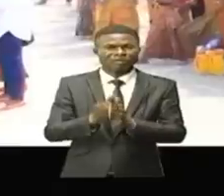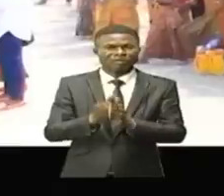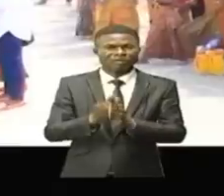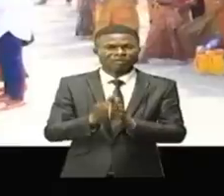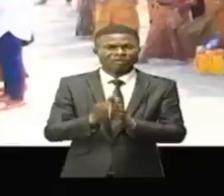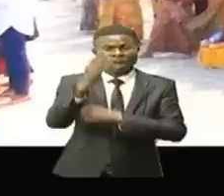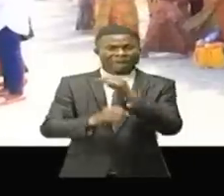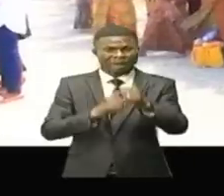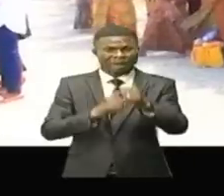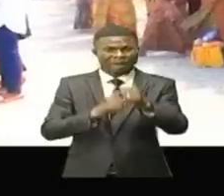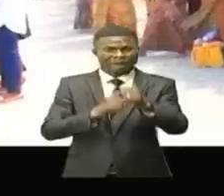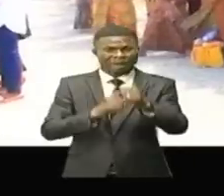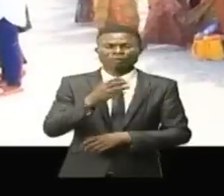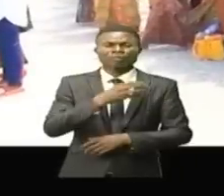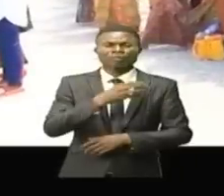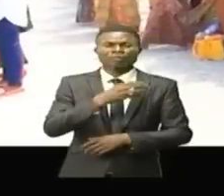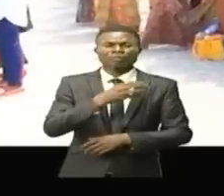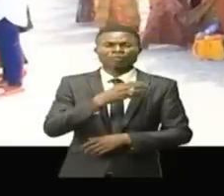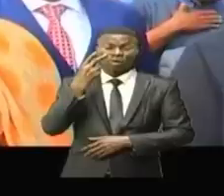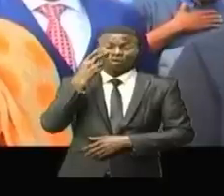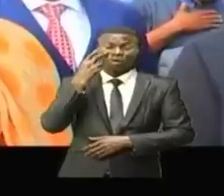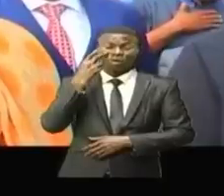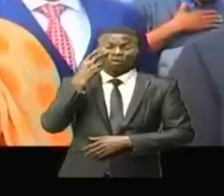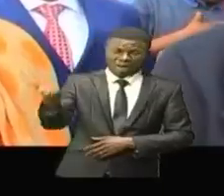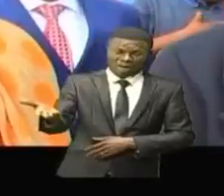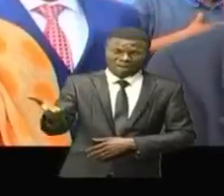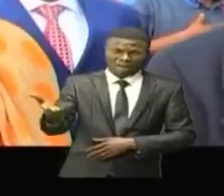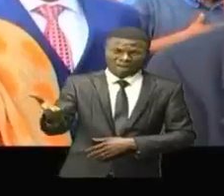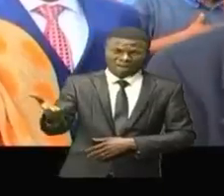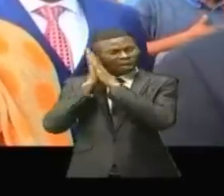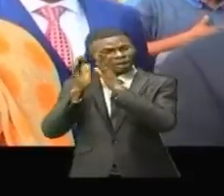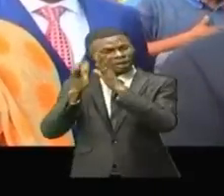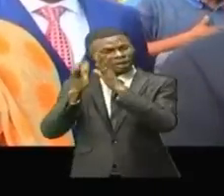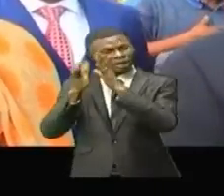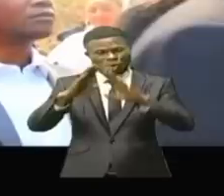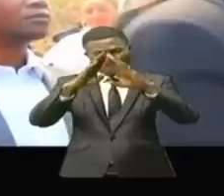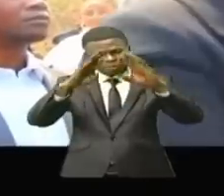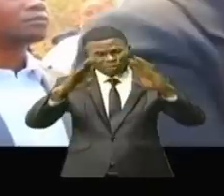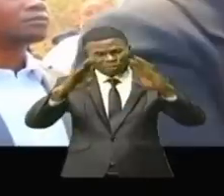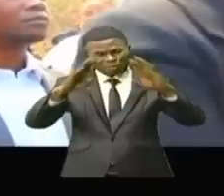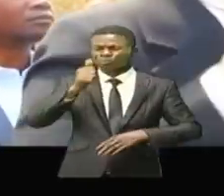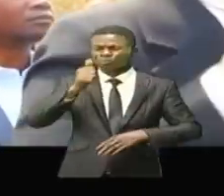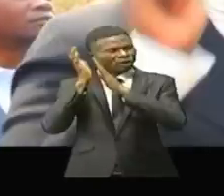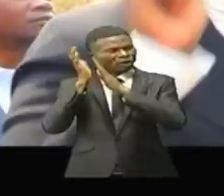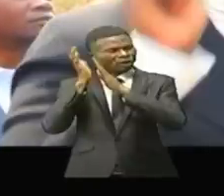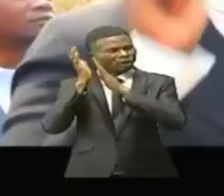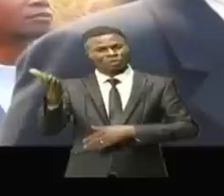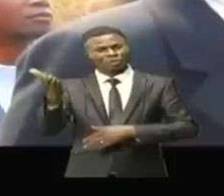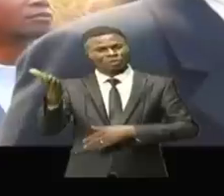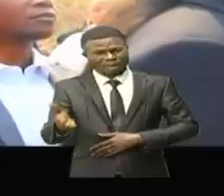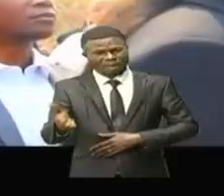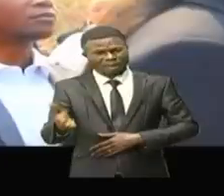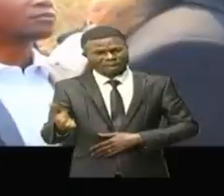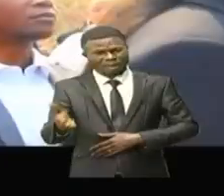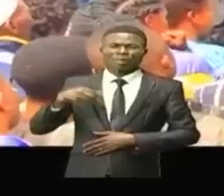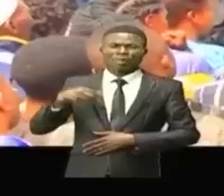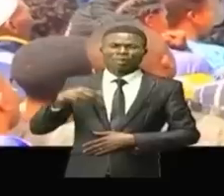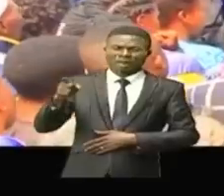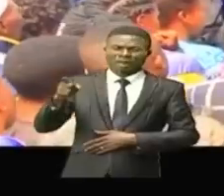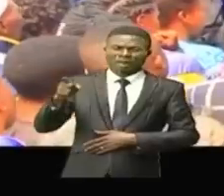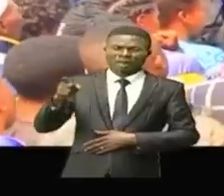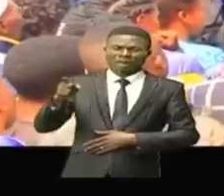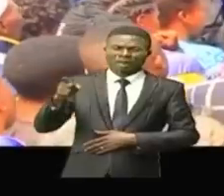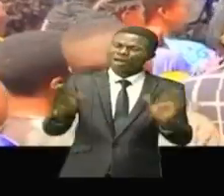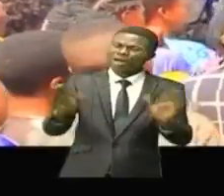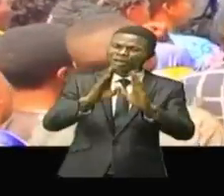année, ces mamans et ces papas que vous avez vus ici seront dans les belles maisons. Marie-Thérèse Masuka Saini a sensibilisé les cultivateurs